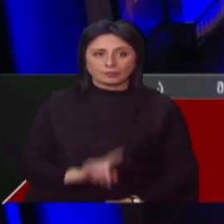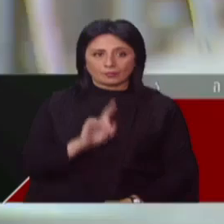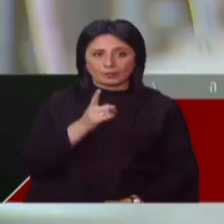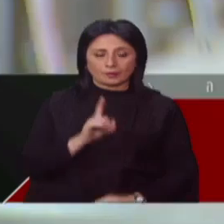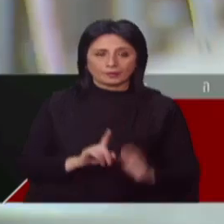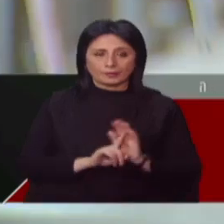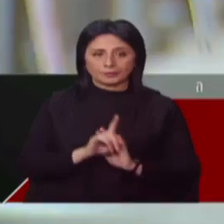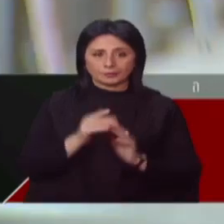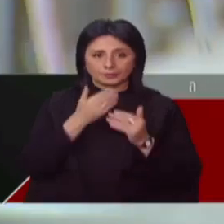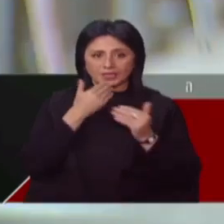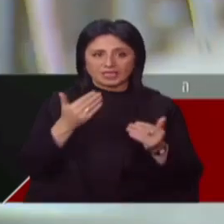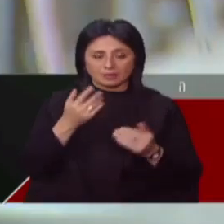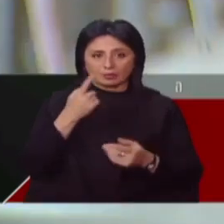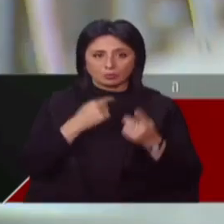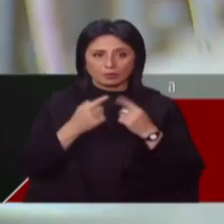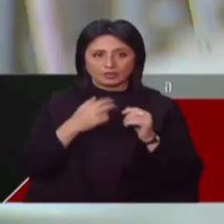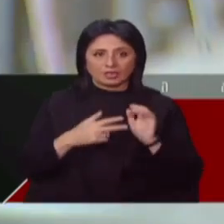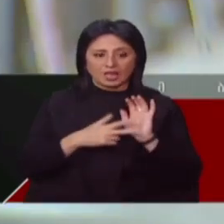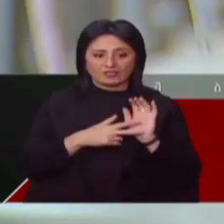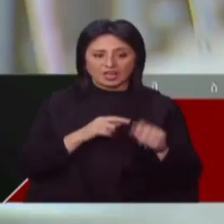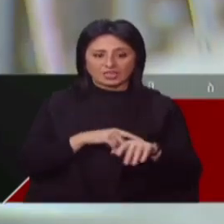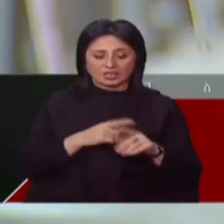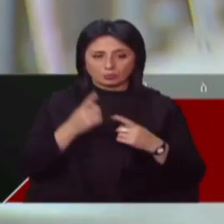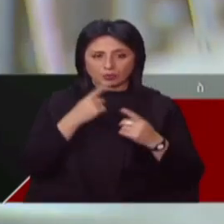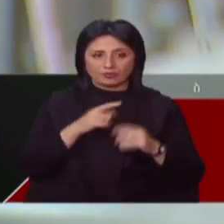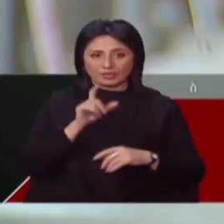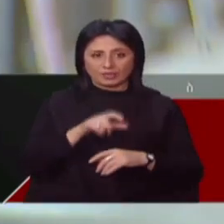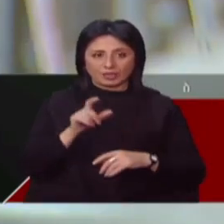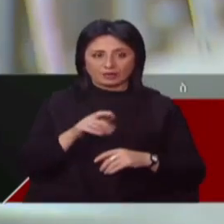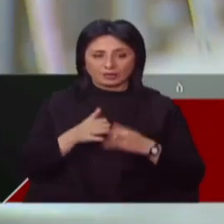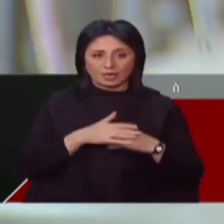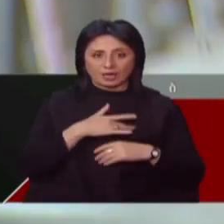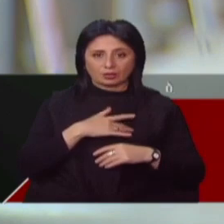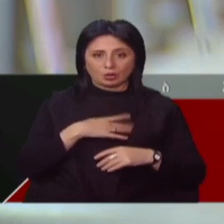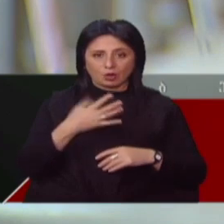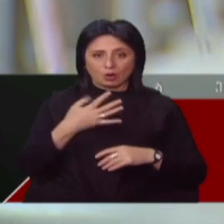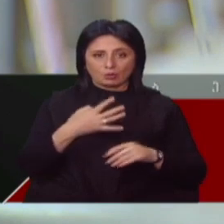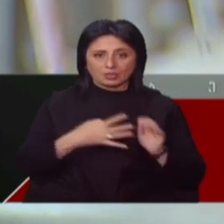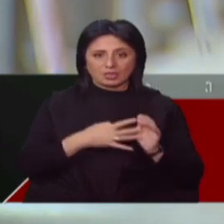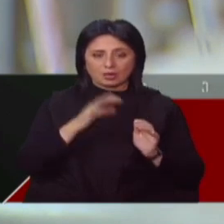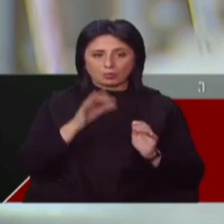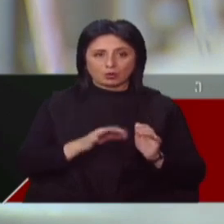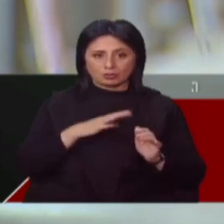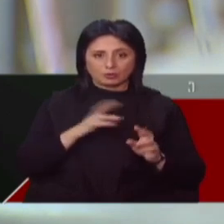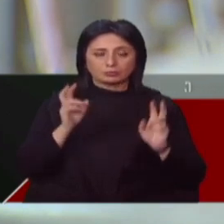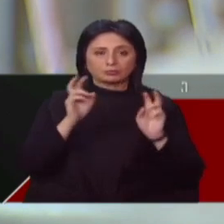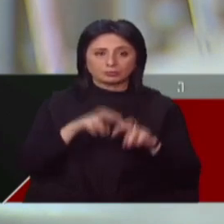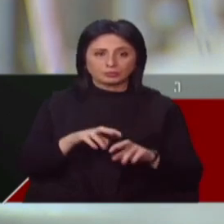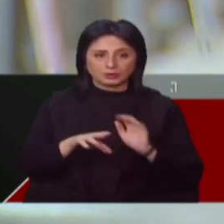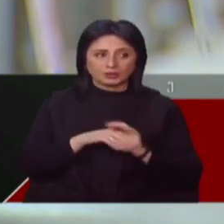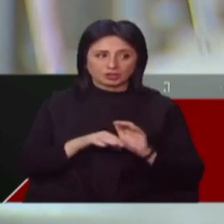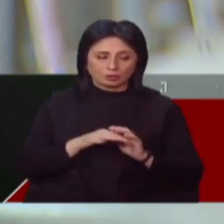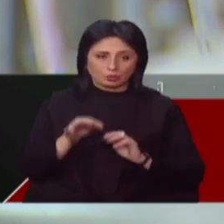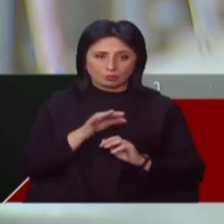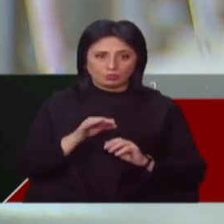Თავდაპირველად დავიწყებ საბოლოო მონაცემებით. 8 საათის მონაცემებით ამომრჩეველთა დაახლოებით 49% იმყოფებოდა